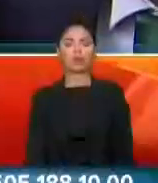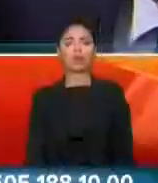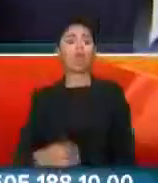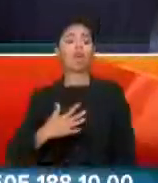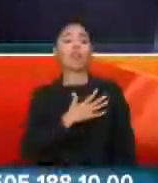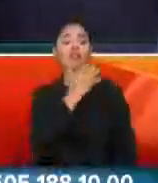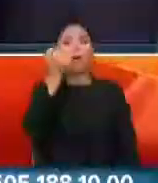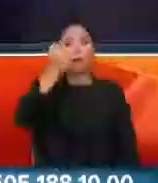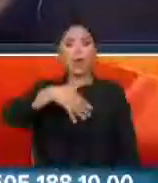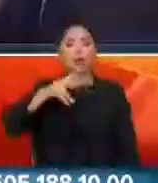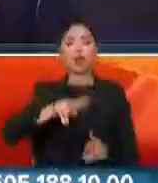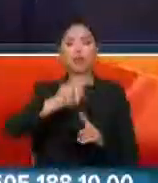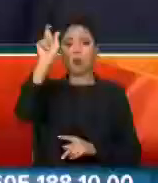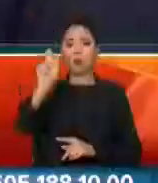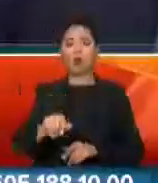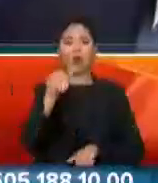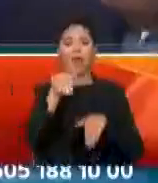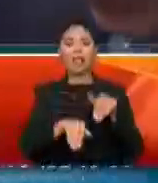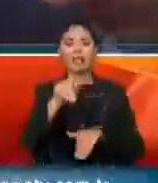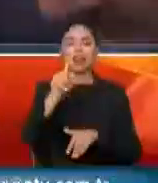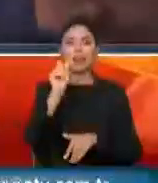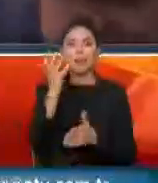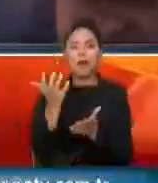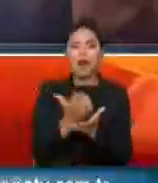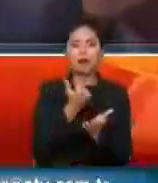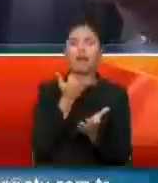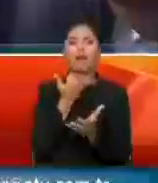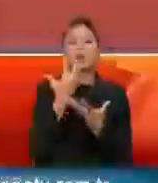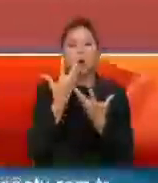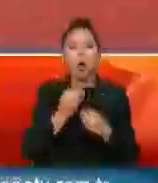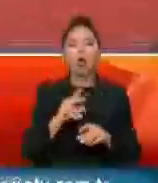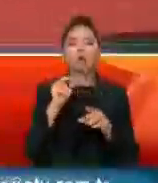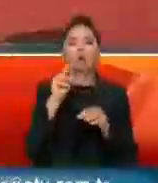CHP yönetimi İnce'nin seçimde yeterli maddi kaynak sağlanmadığı